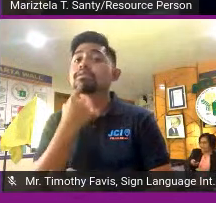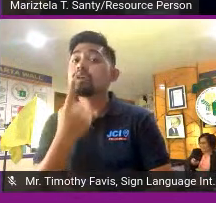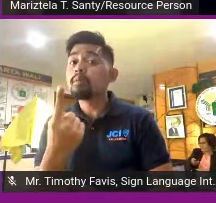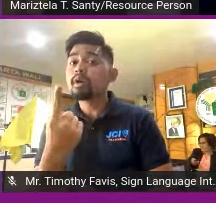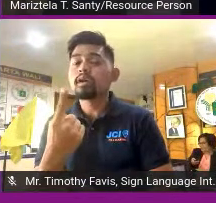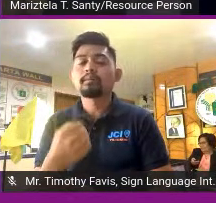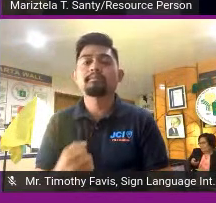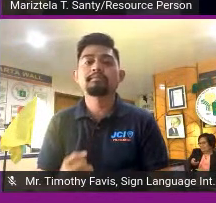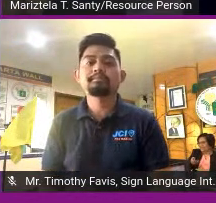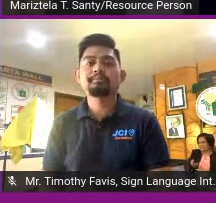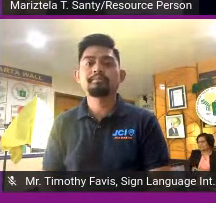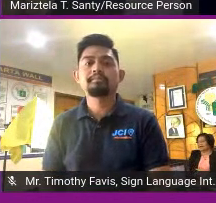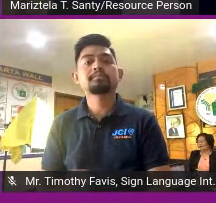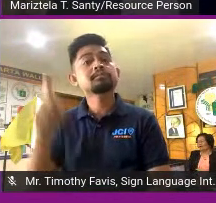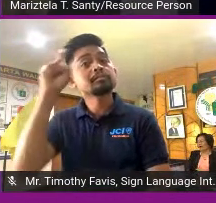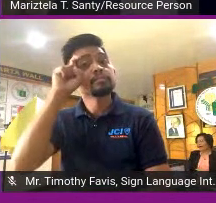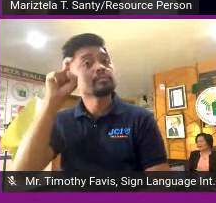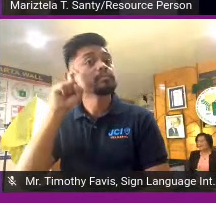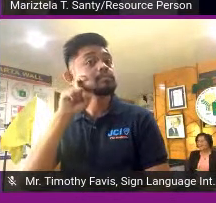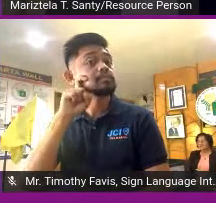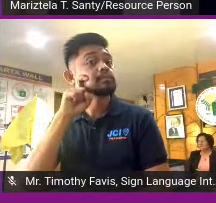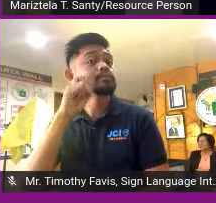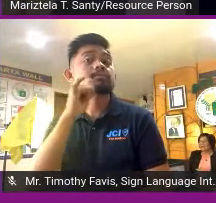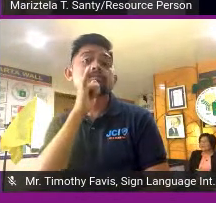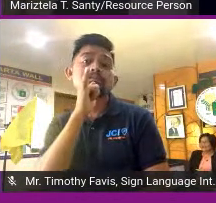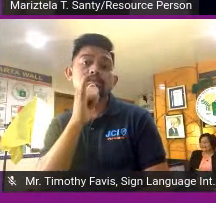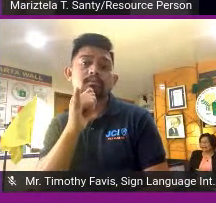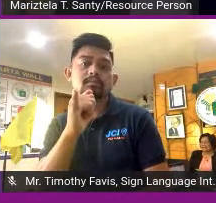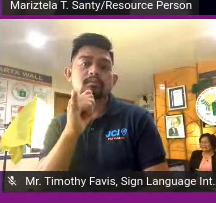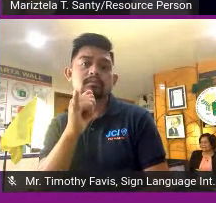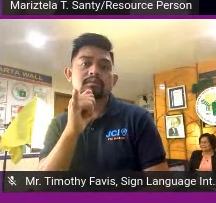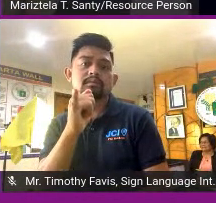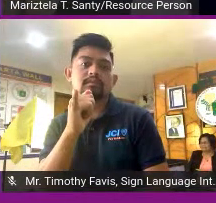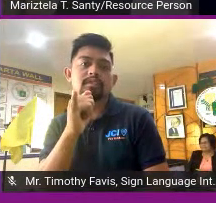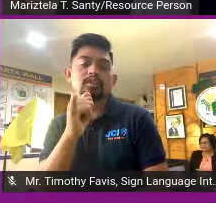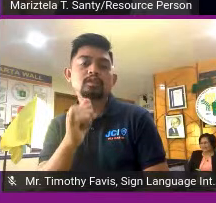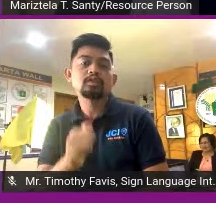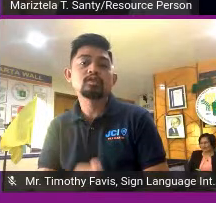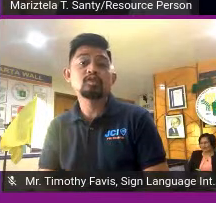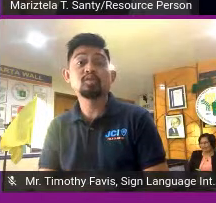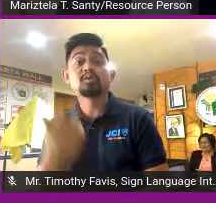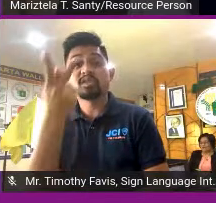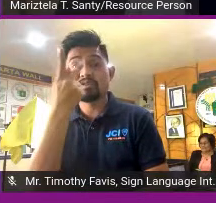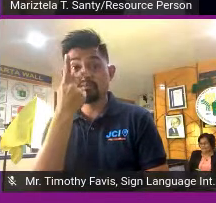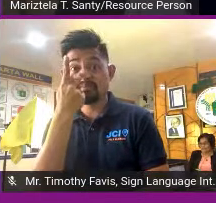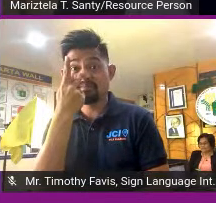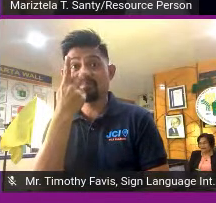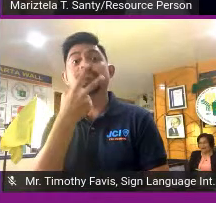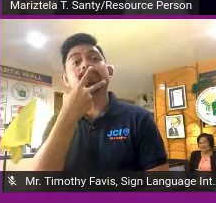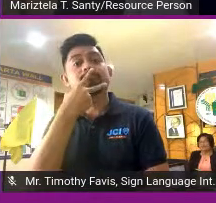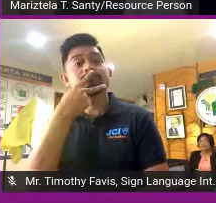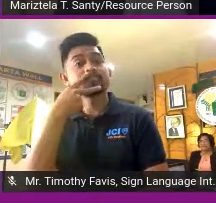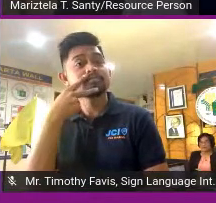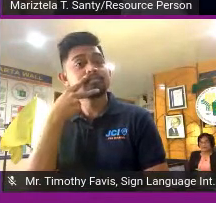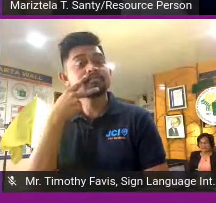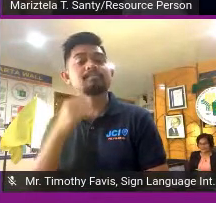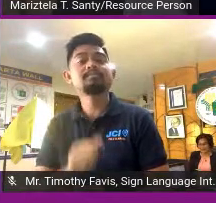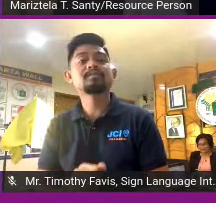Sabi, sex daw ay kasarian. Ano po? Sex